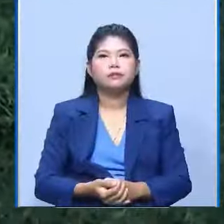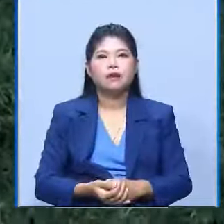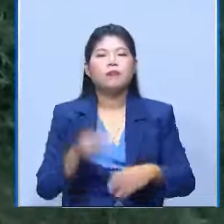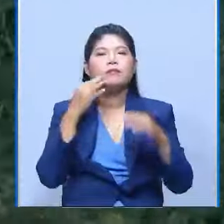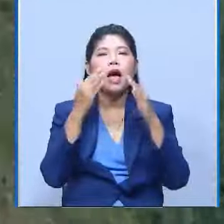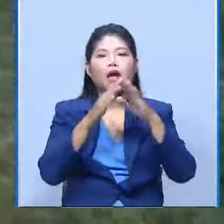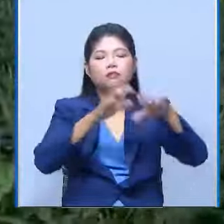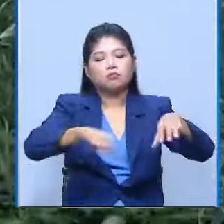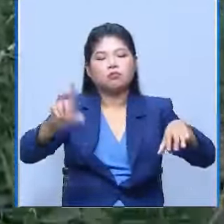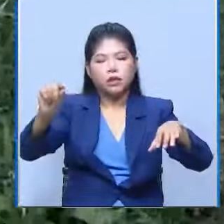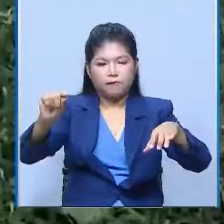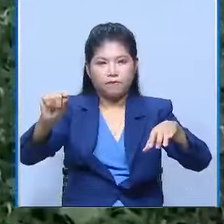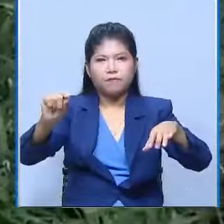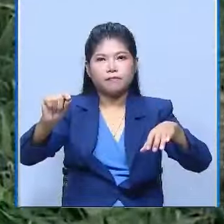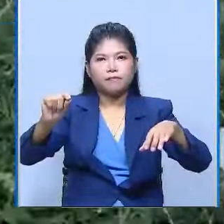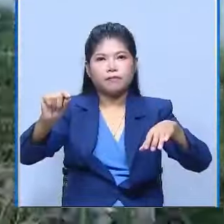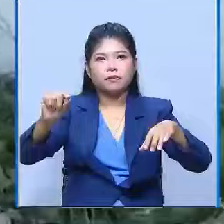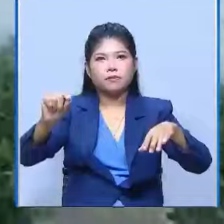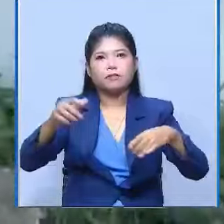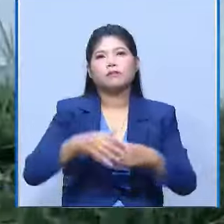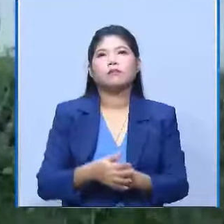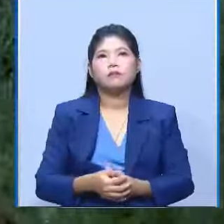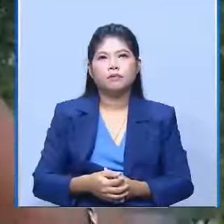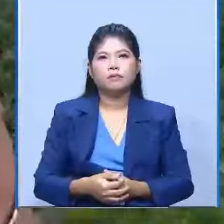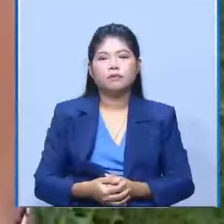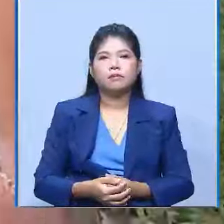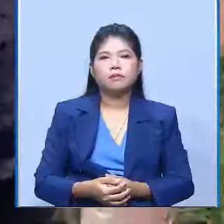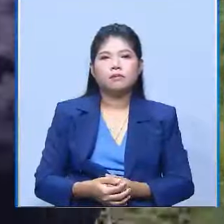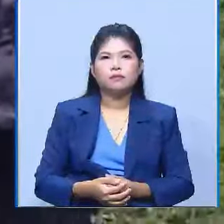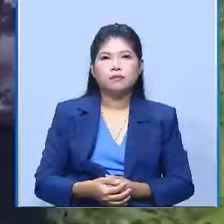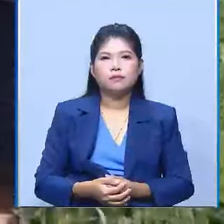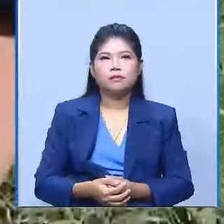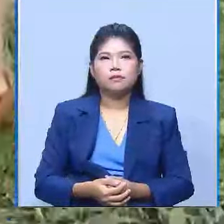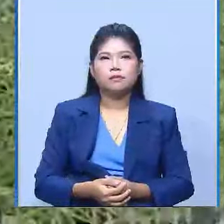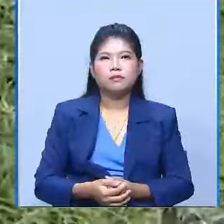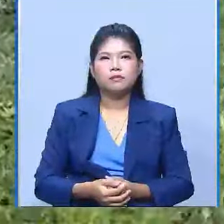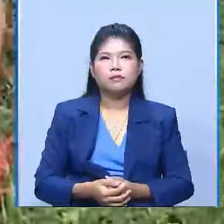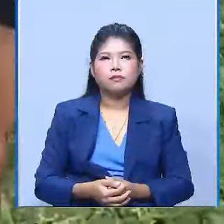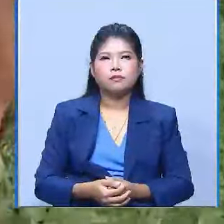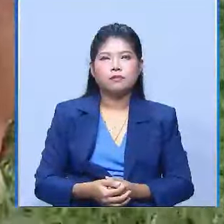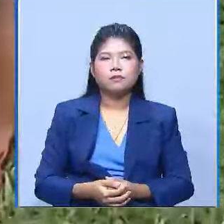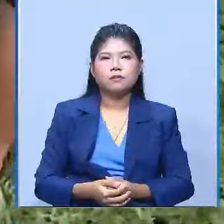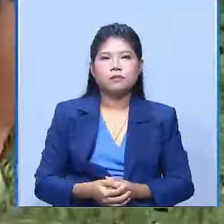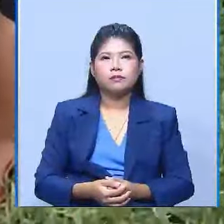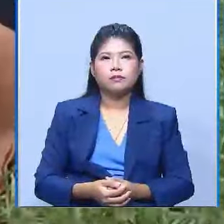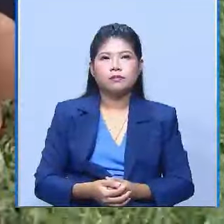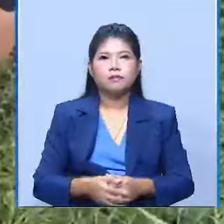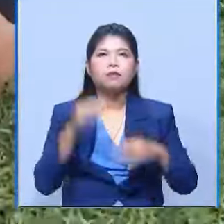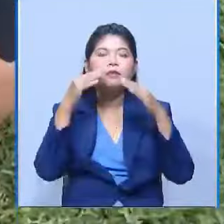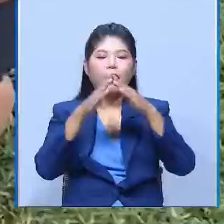ลัง บ้านเนี่ยท่อกับแต่บ้านเนี่ยท่อกับซึ่งกับซิปเ ลยท่อกับซิป